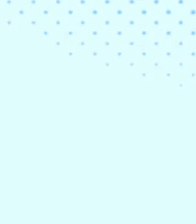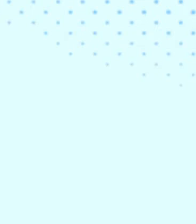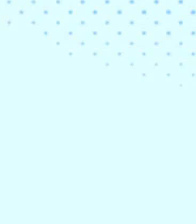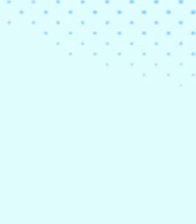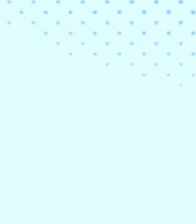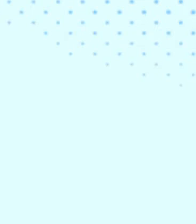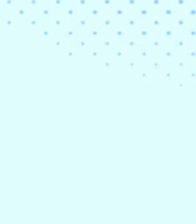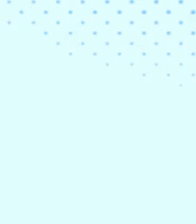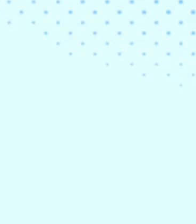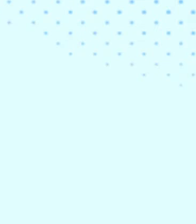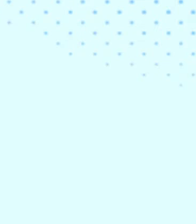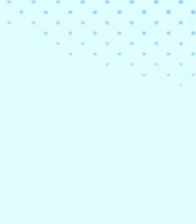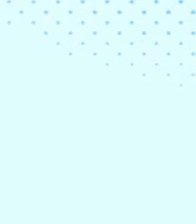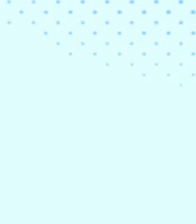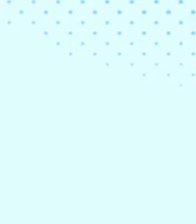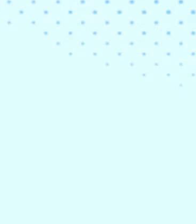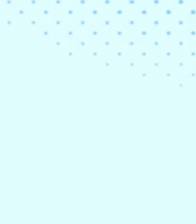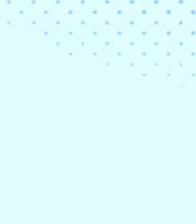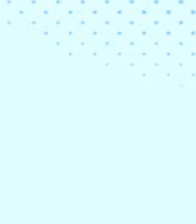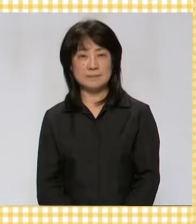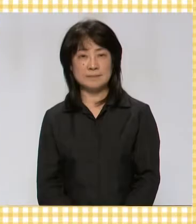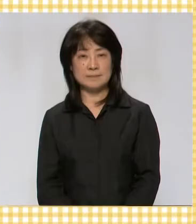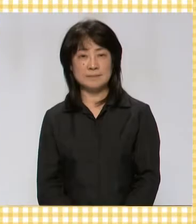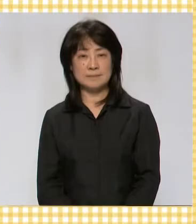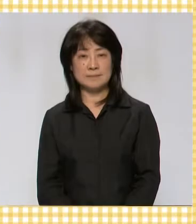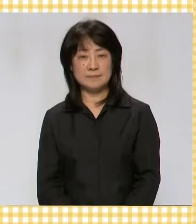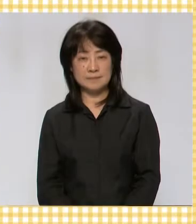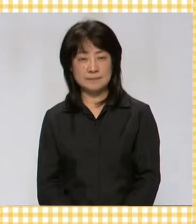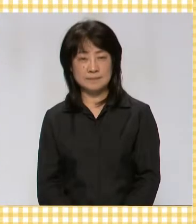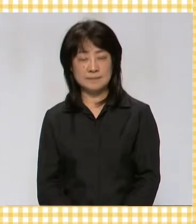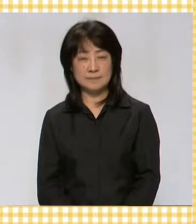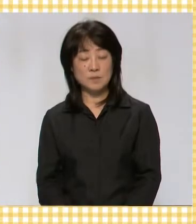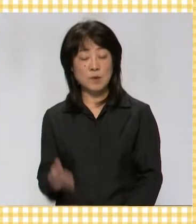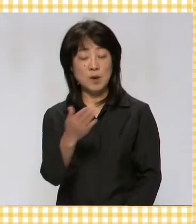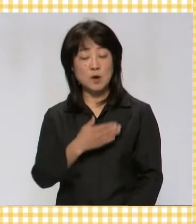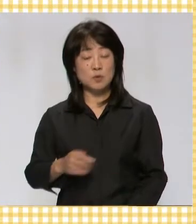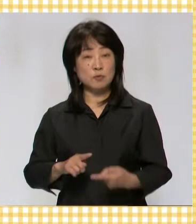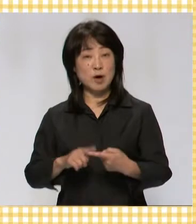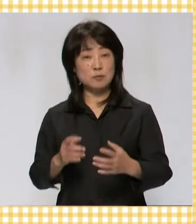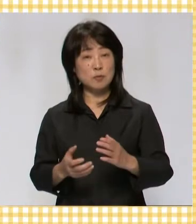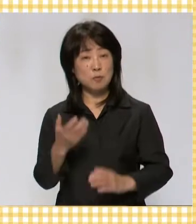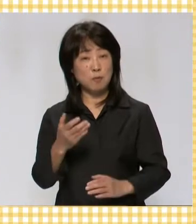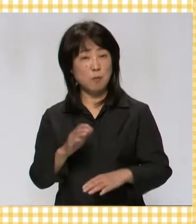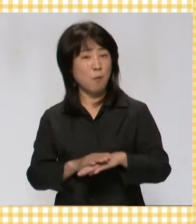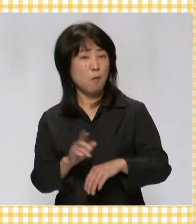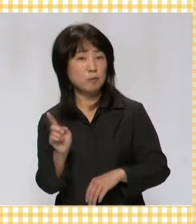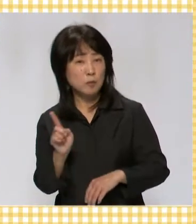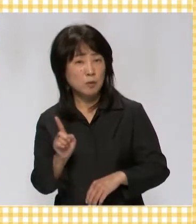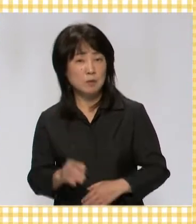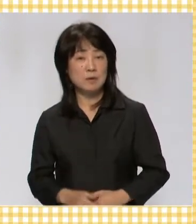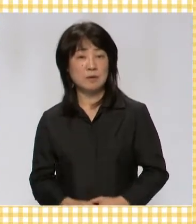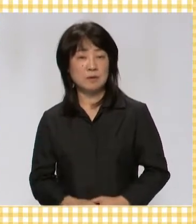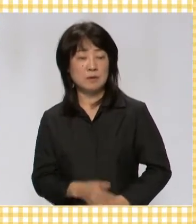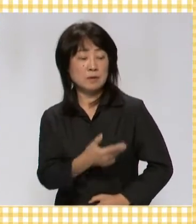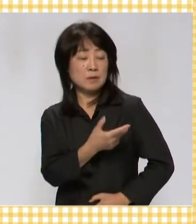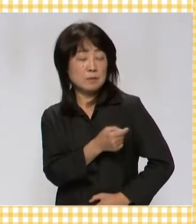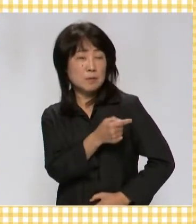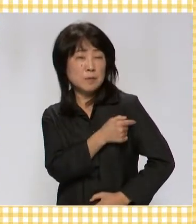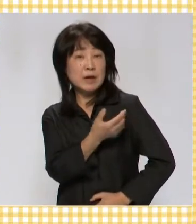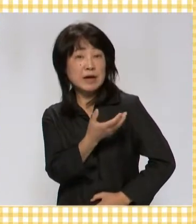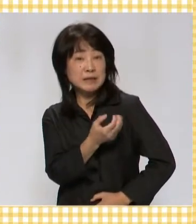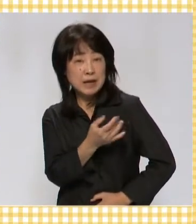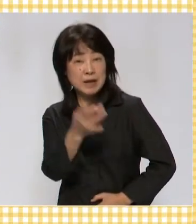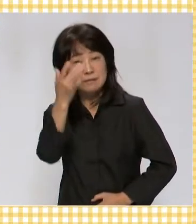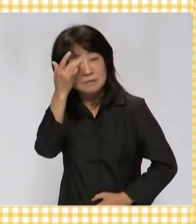meんだったーー副反応が出たときはどうすればいいんですか打ったところが痛いとか